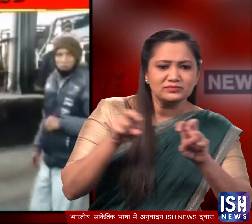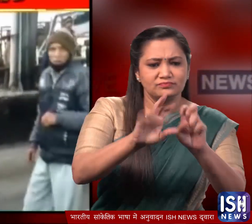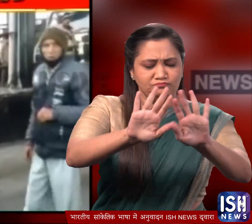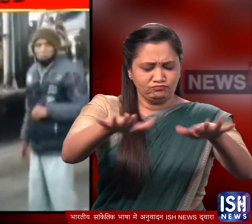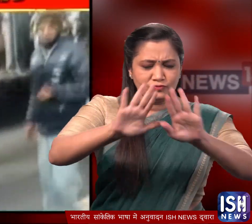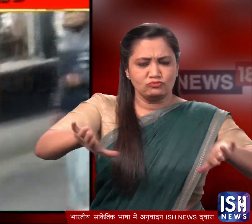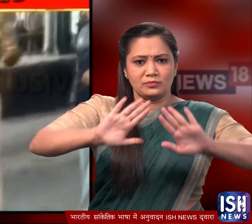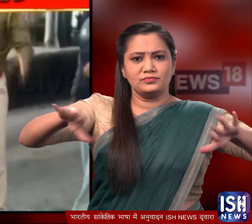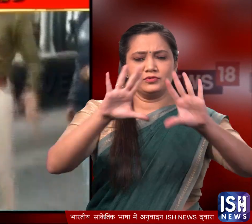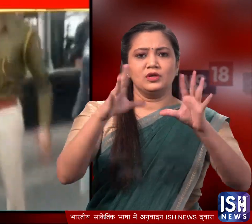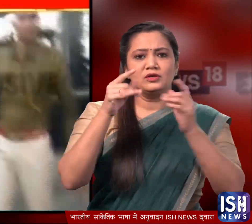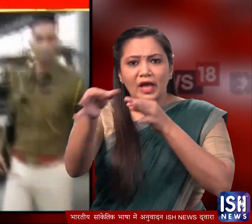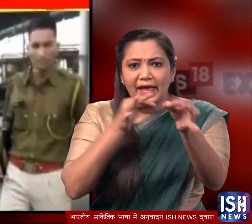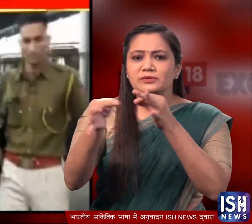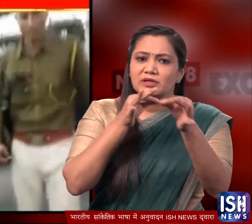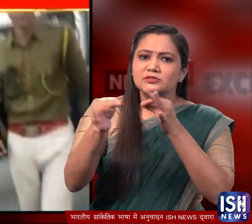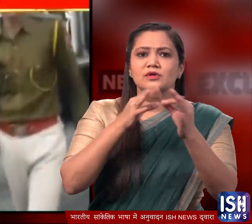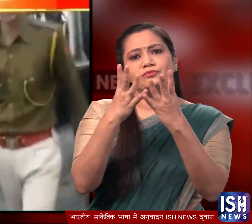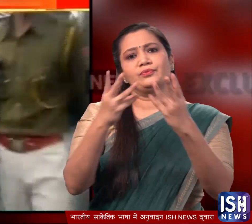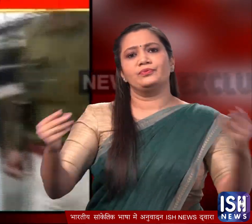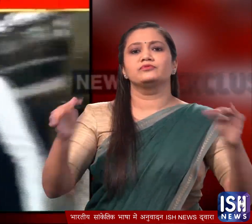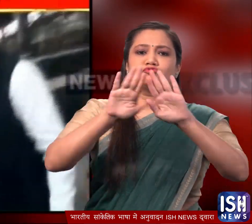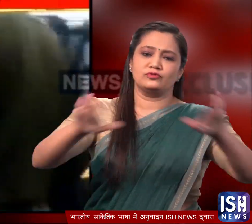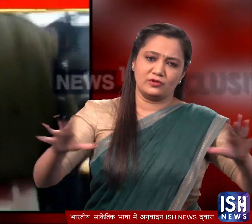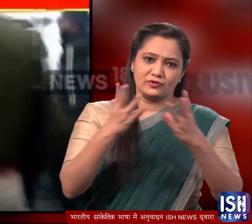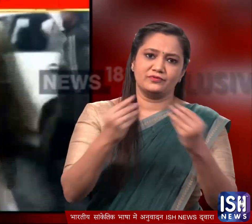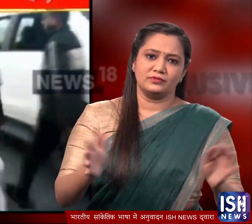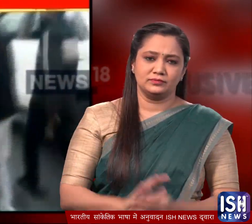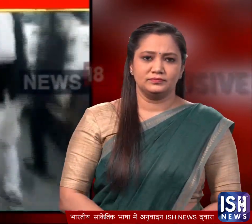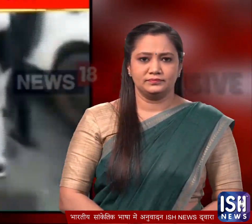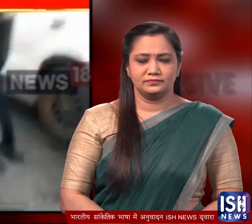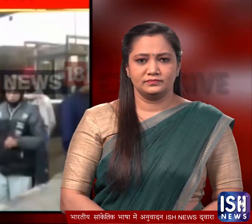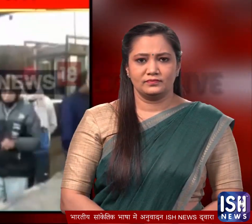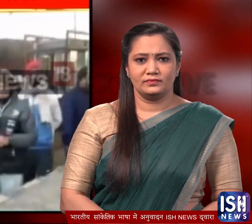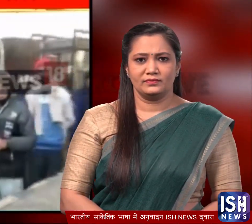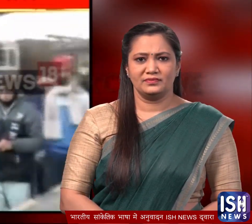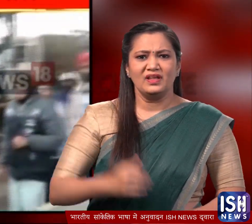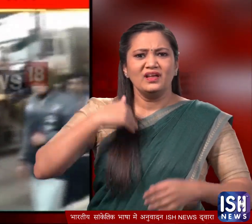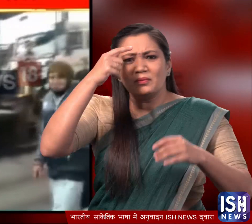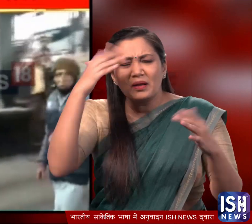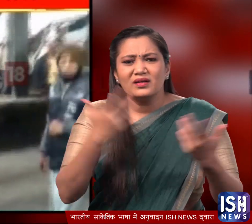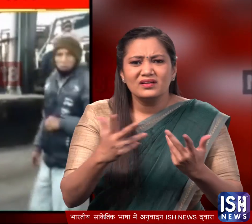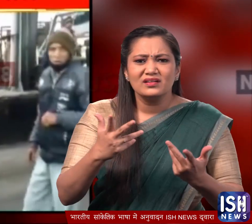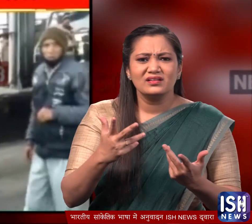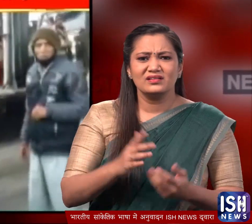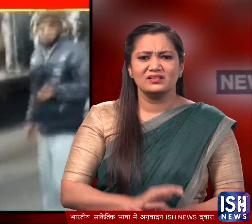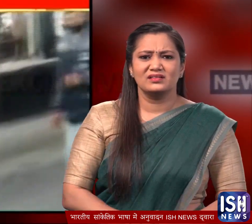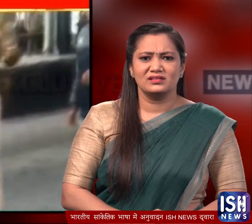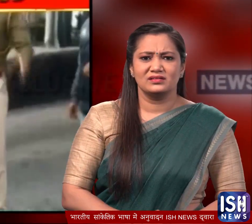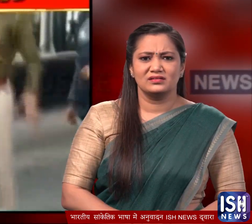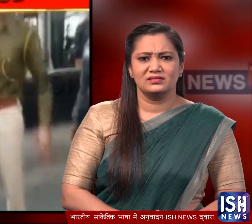के साथ वहां पहुंच गए और उन्होंने हंगामा कर रहे लोगों को समझा बुझाकर मामला शांत करा दिया। बेनीवाल जी, क्या मामला हो गया?